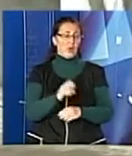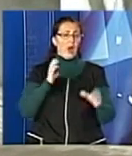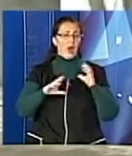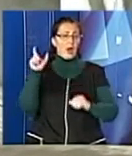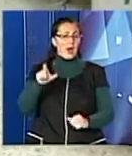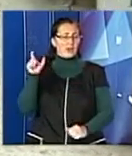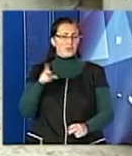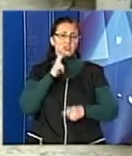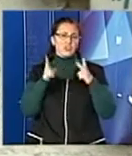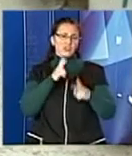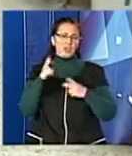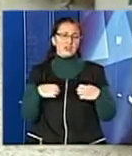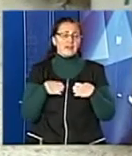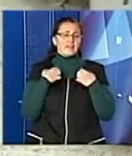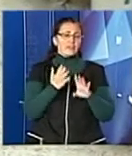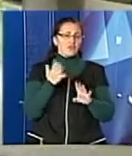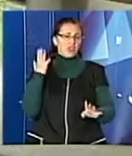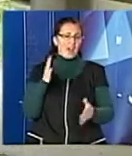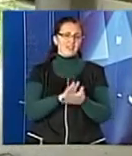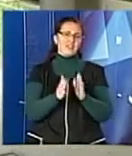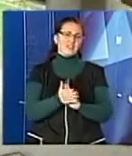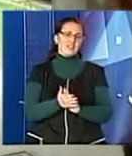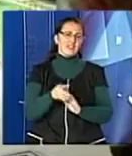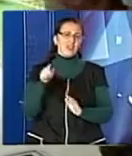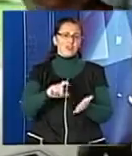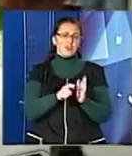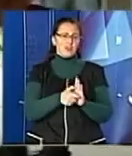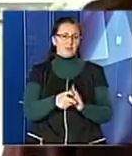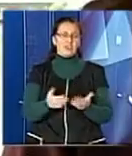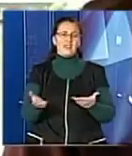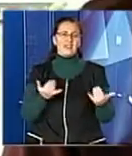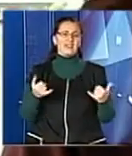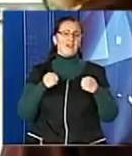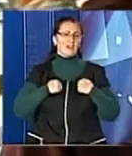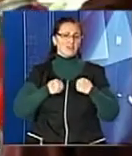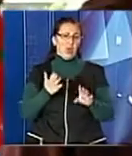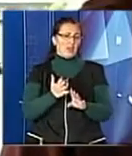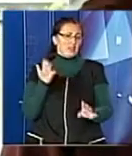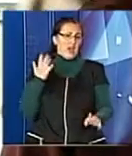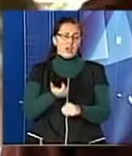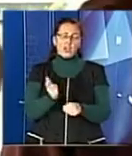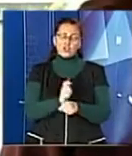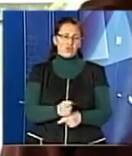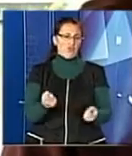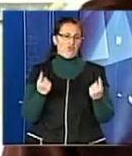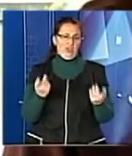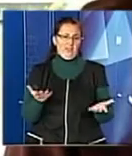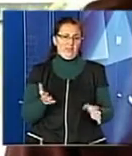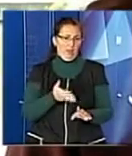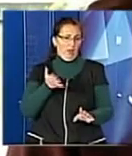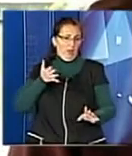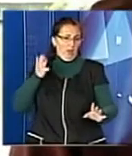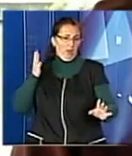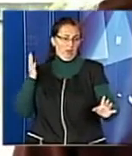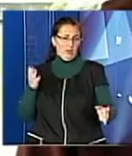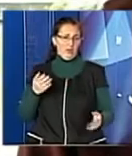опитали, скаржаться на жахливі черги та стан тих приміщень, в яких доводиться тепер приймати душ. Черги просто дуже великі зараз, типу. Але